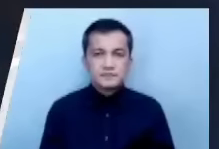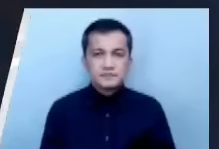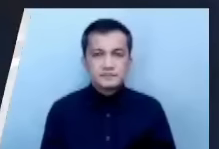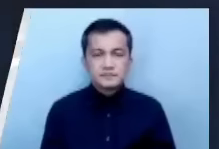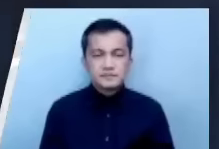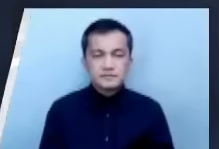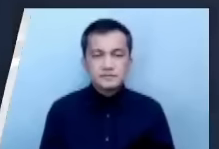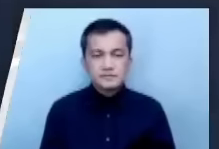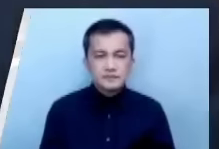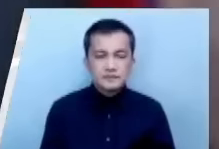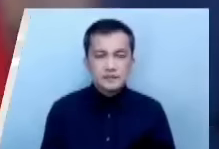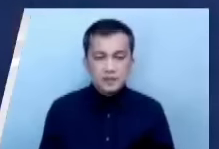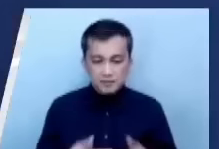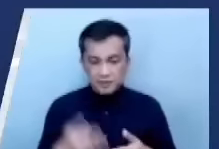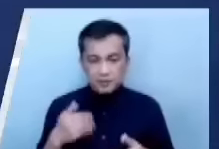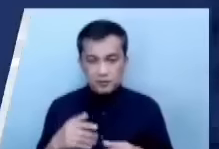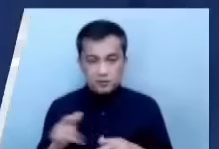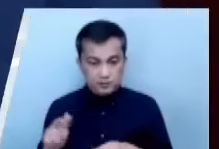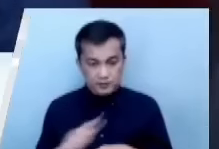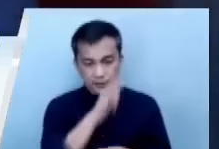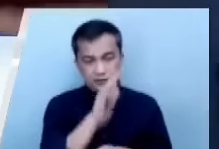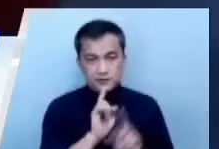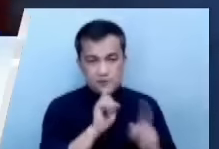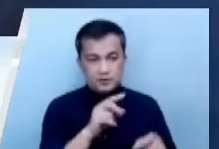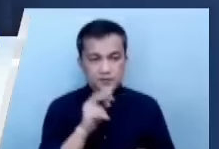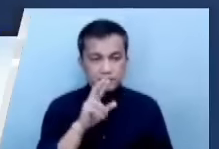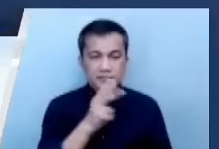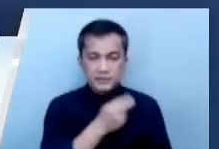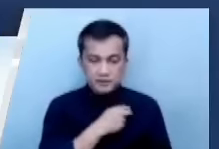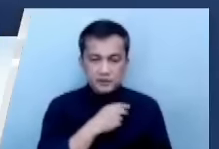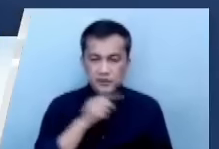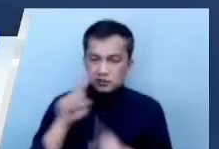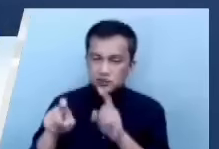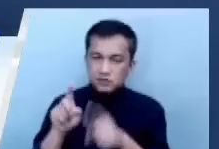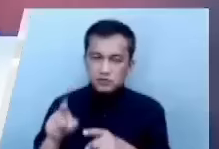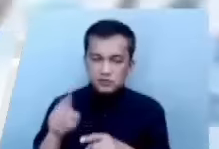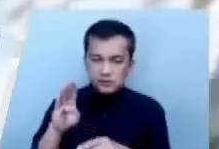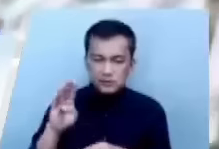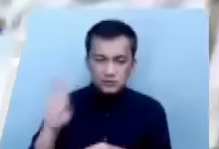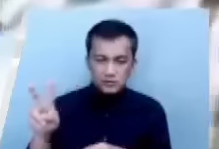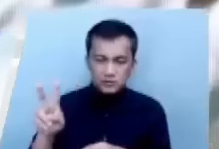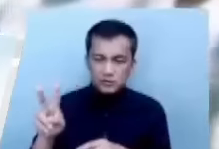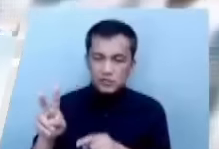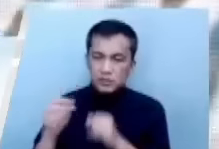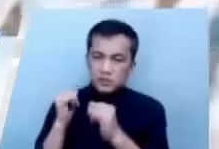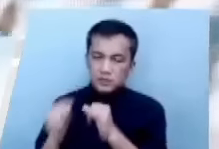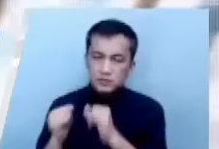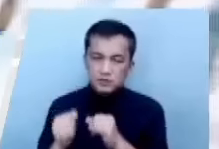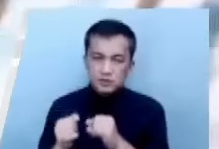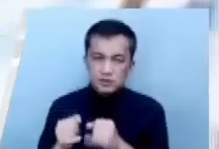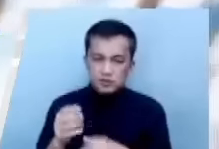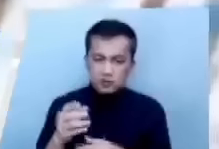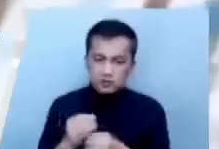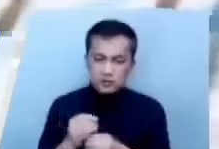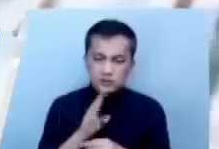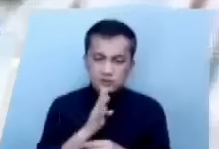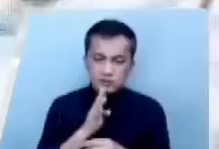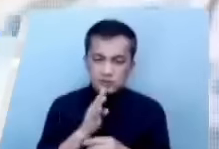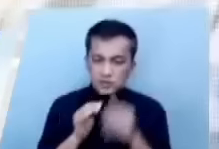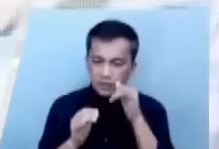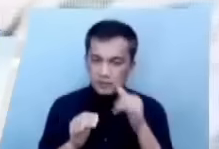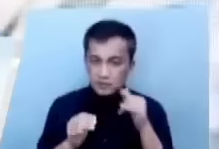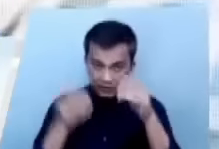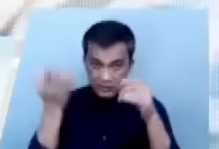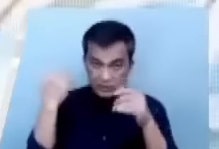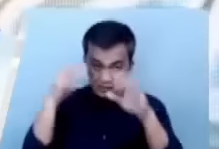Bago umalis pa Vietnam, tinanong ng media si Pangulong Bongbong Marcos sa isang ambush interview bukod sa mga sinabi kagabi ni dating Pangulong Duterte